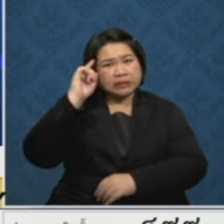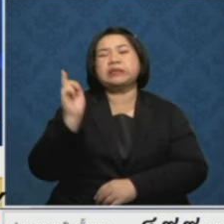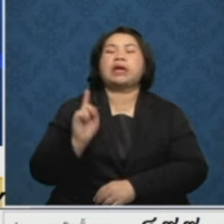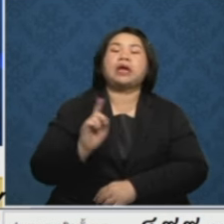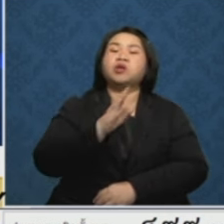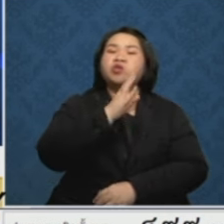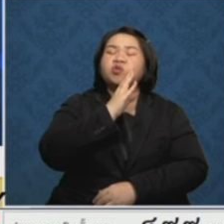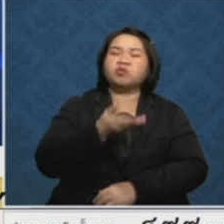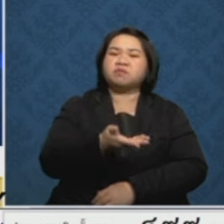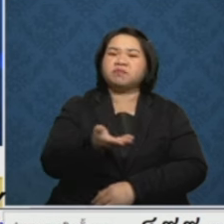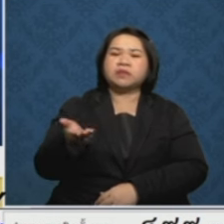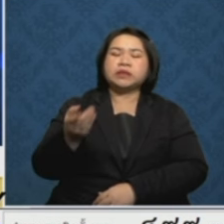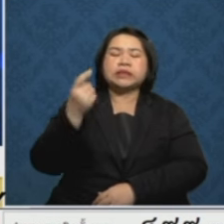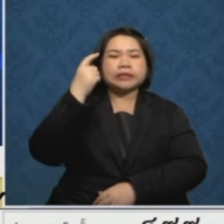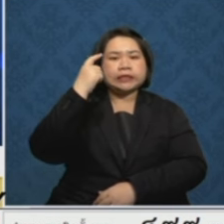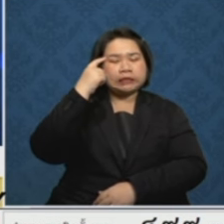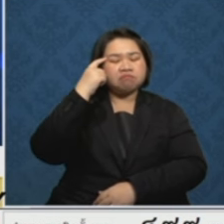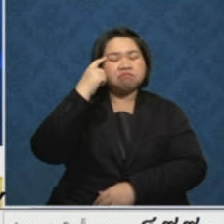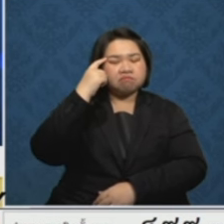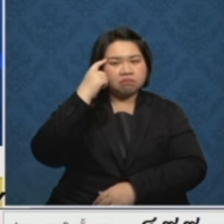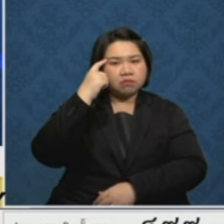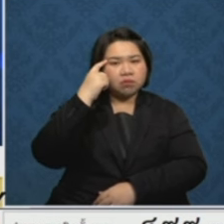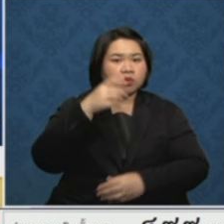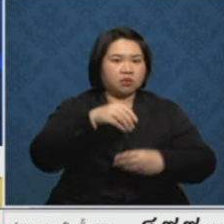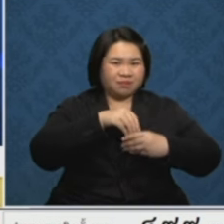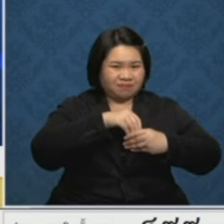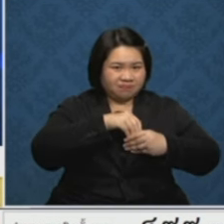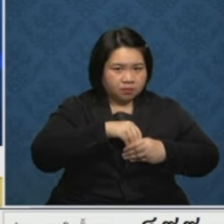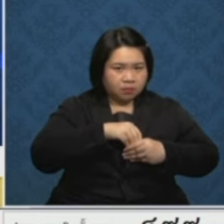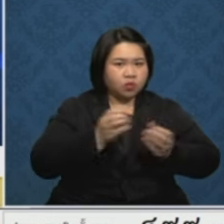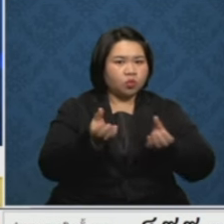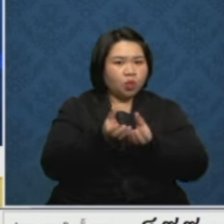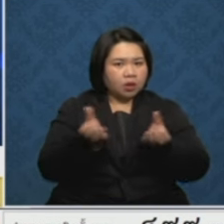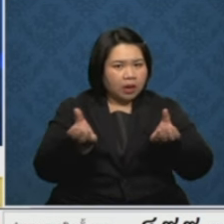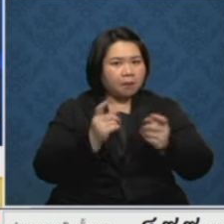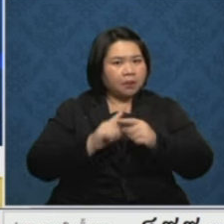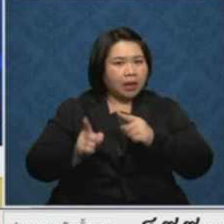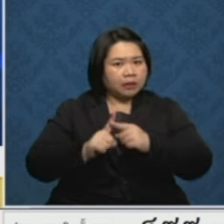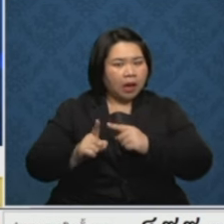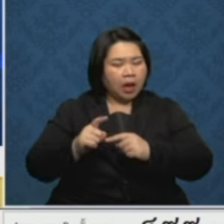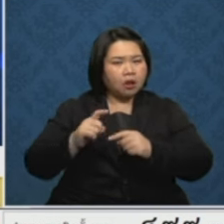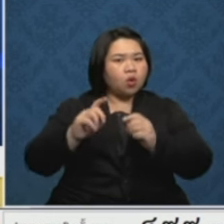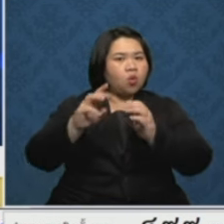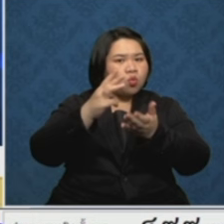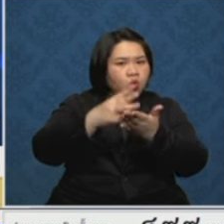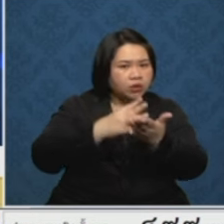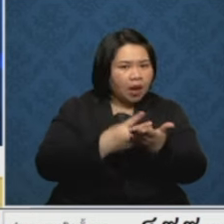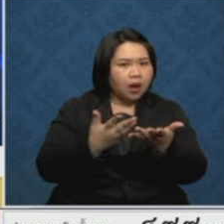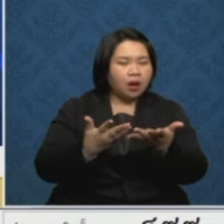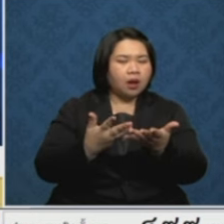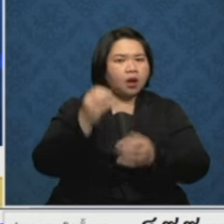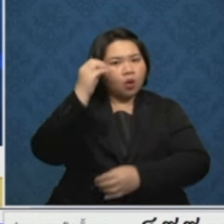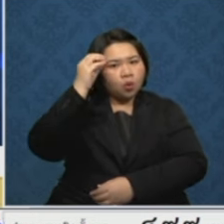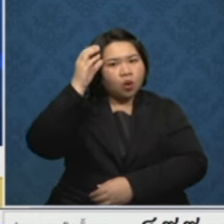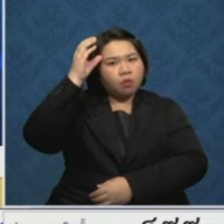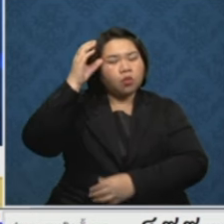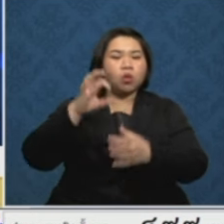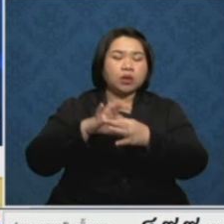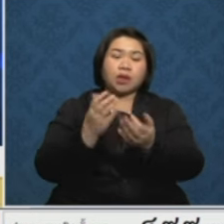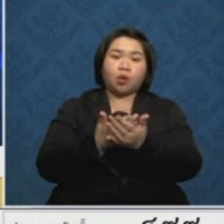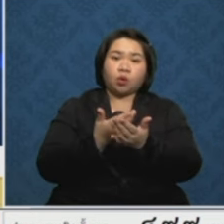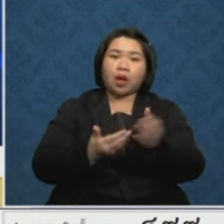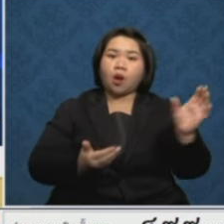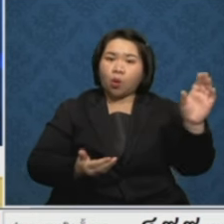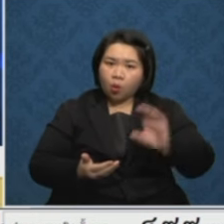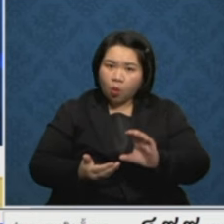ก็ยังพอมียึดถือหลักการอะไรอยู่ในหัวใจยังรับถือหลักวิชาการมีความรู้เรื่องงบประมาณและการ